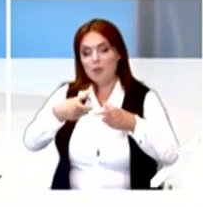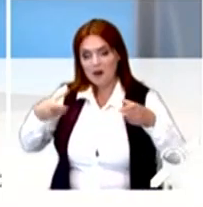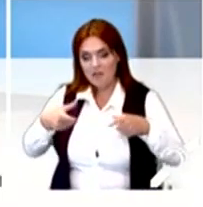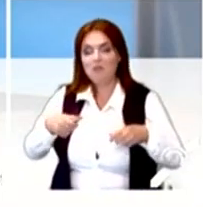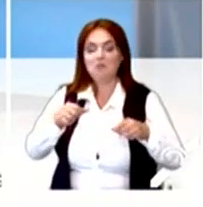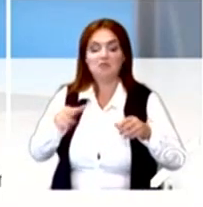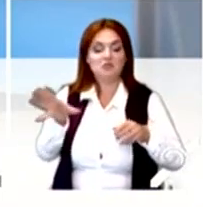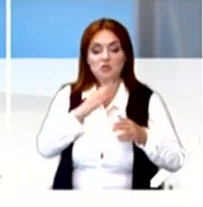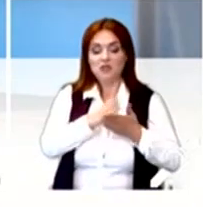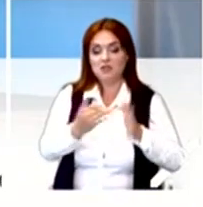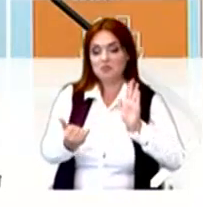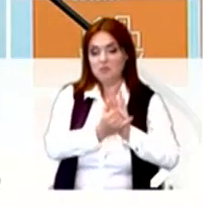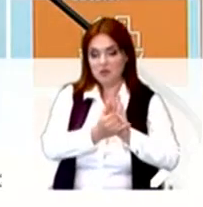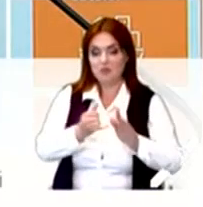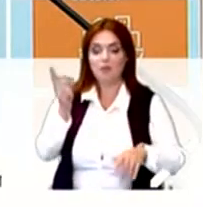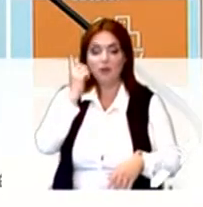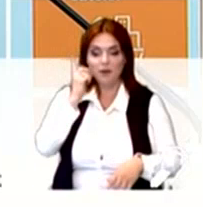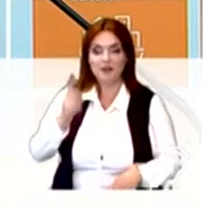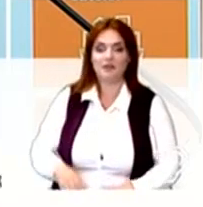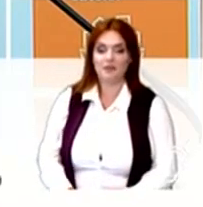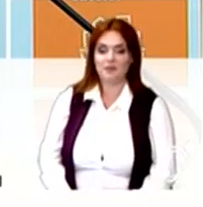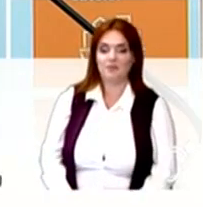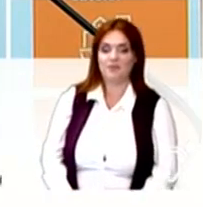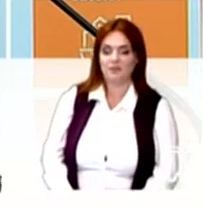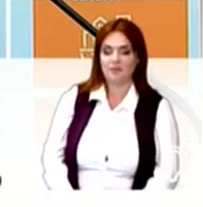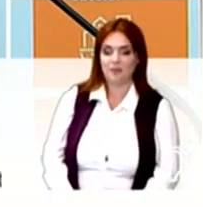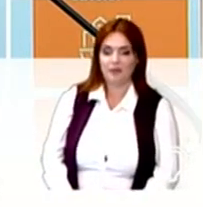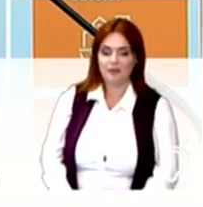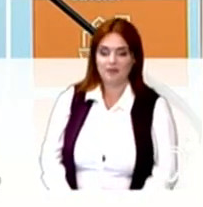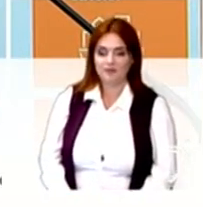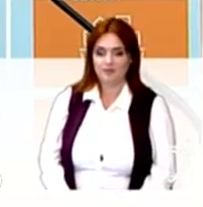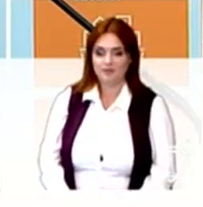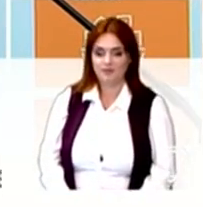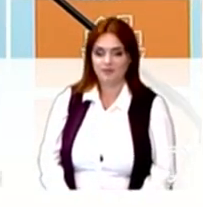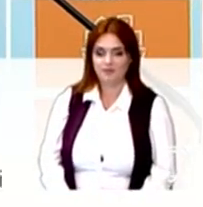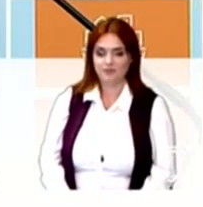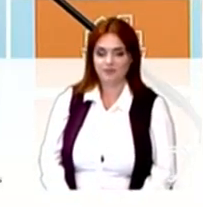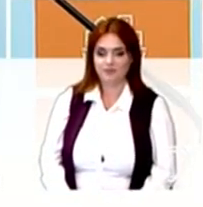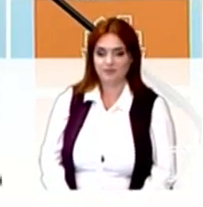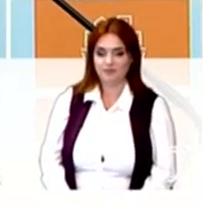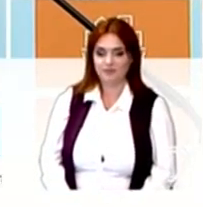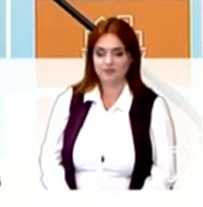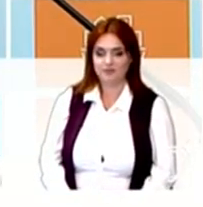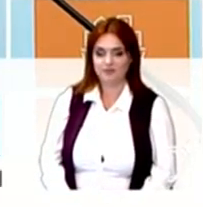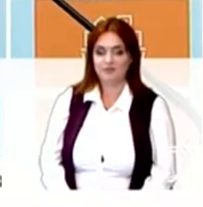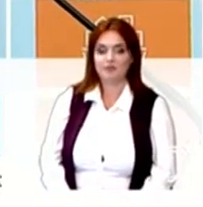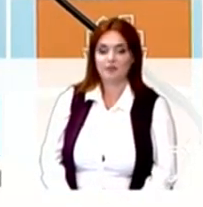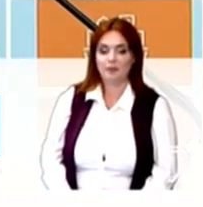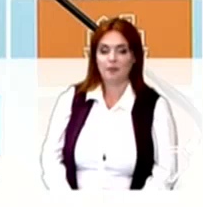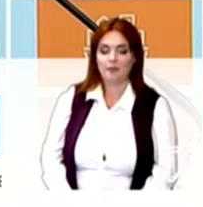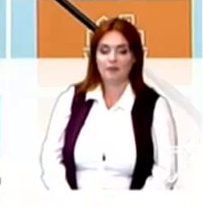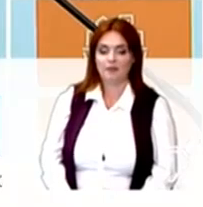aprobat astăzi de guvern. În primă instanță o să avem identitate digitală,